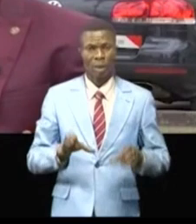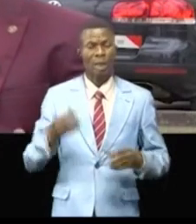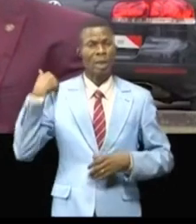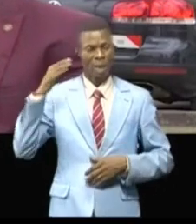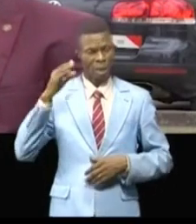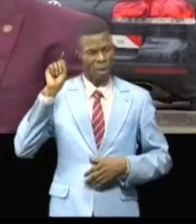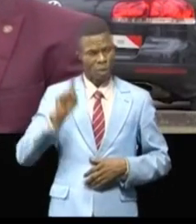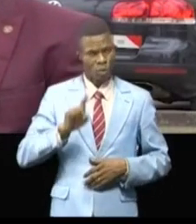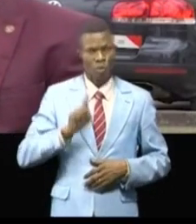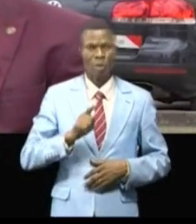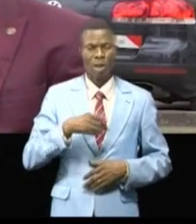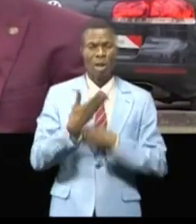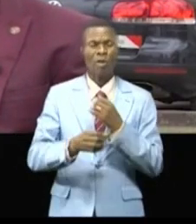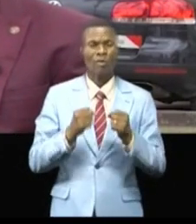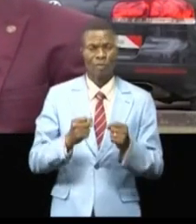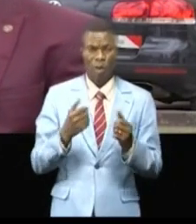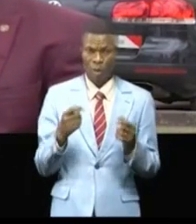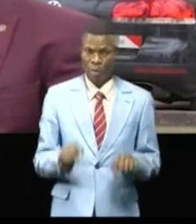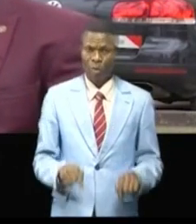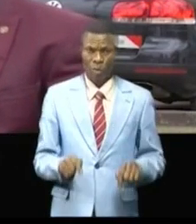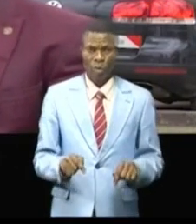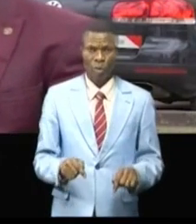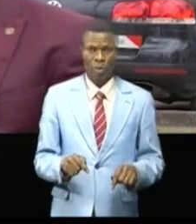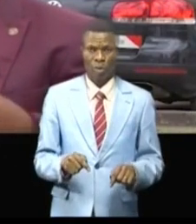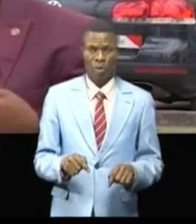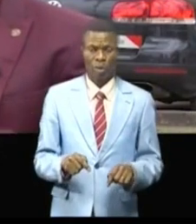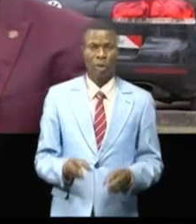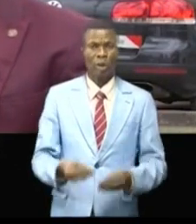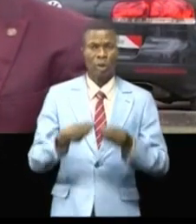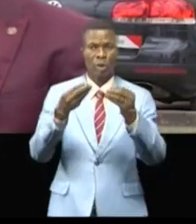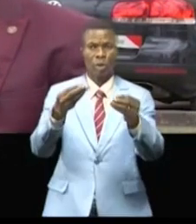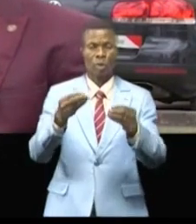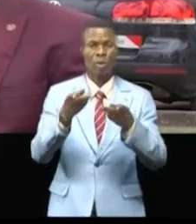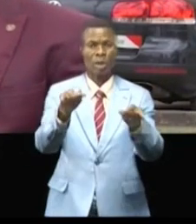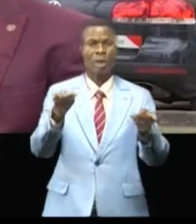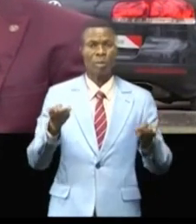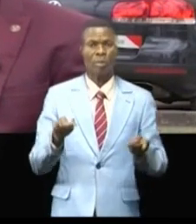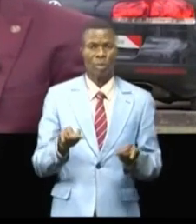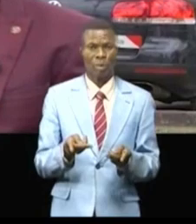puisse aujourd'hui déjà accorder une place